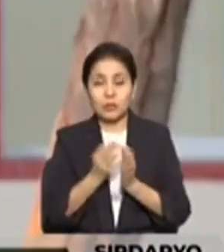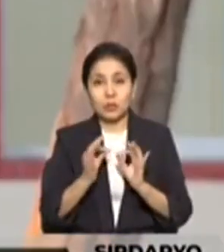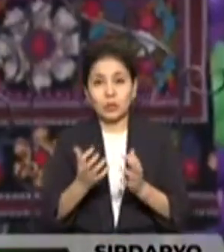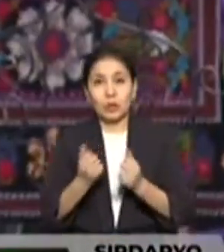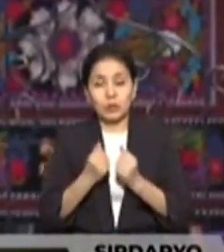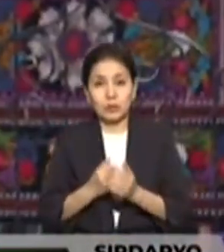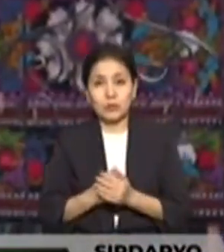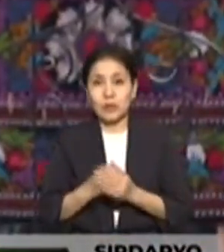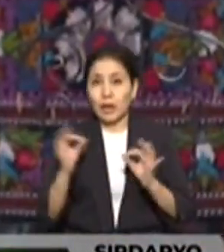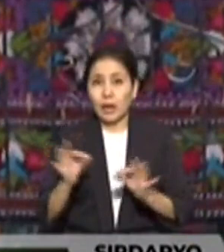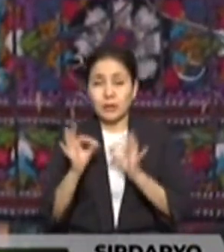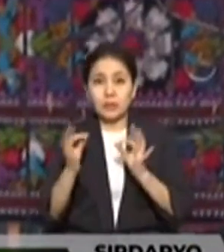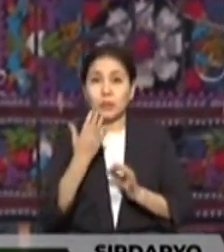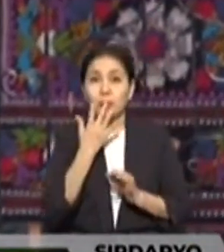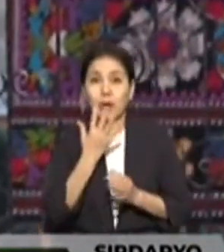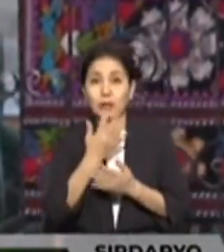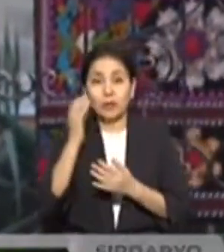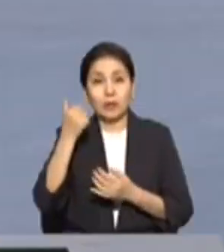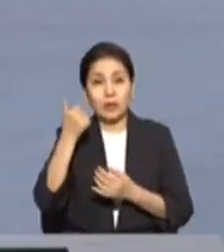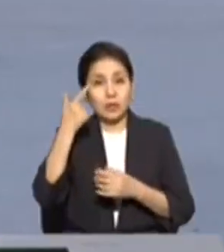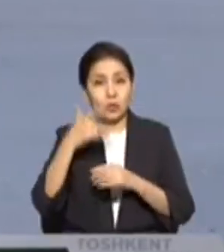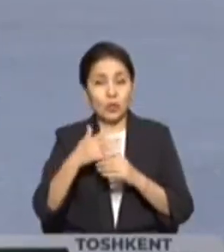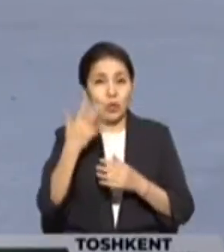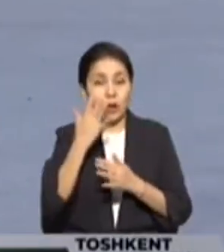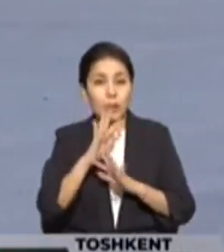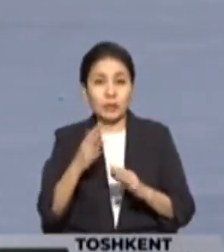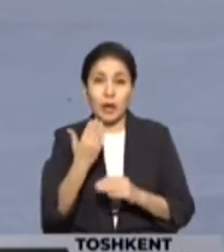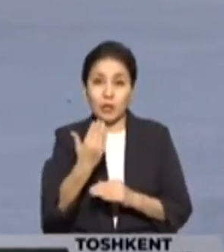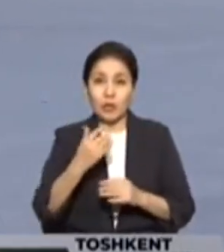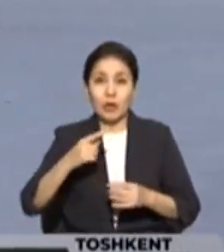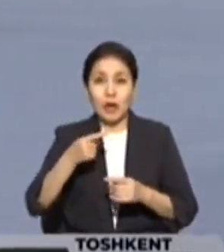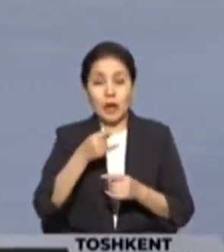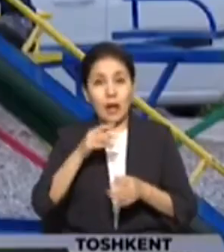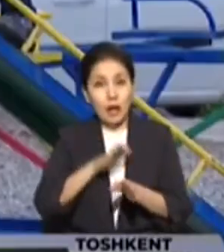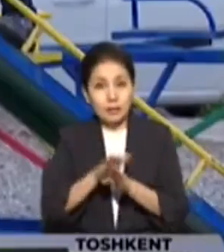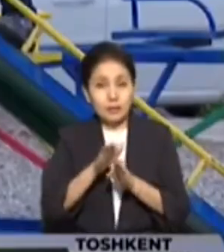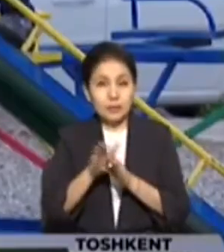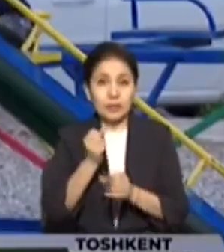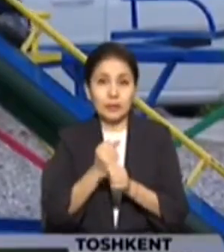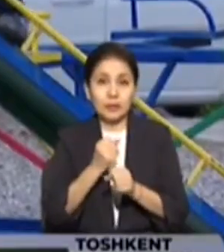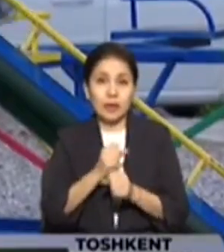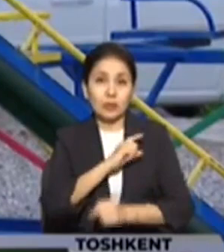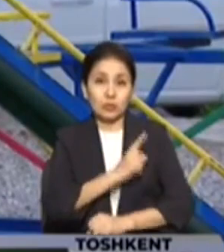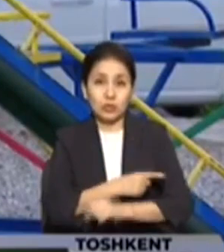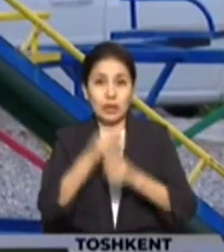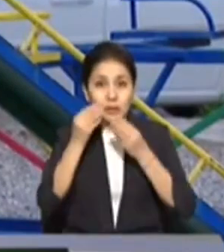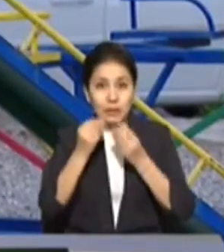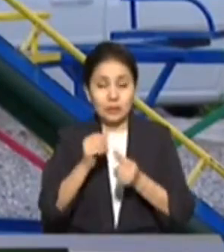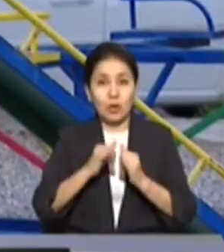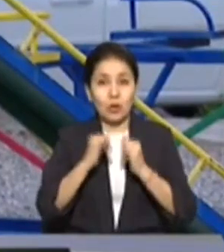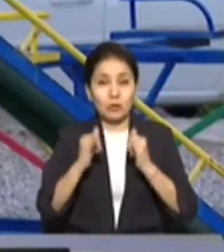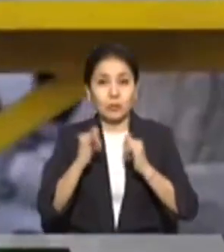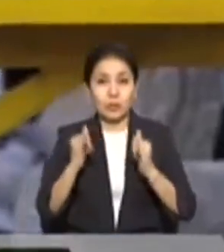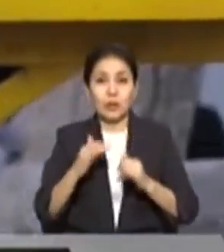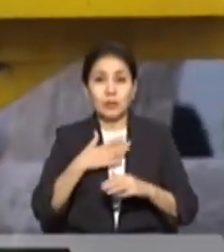qilib oldik. Hech bir millat yo'qki, yaxshilikni o'ylamaydigan, ammo buning aksini bajarishni maqsad qilgan kuchlar ta'siri ortib